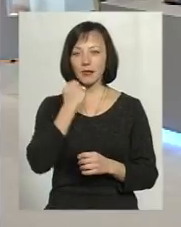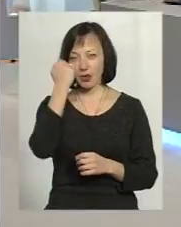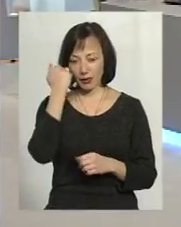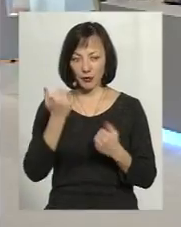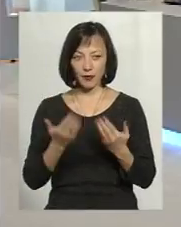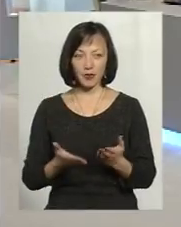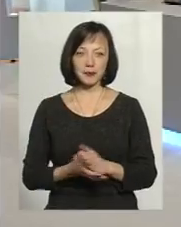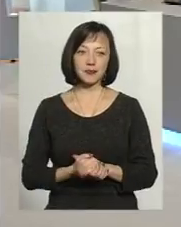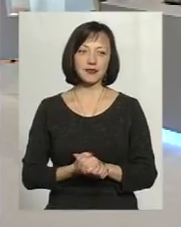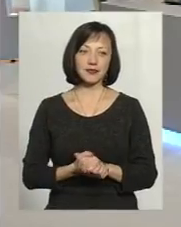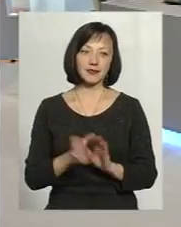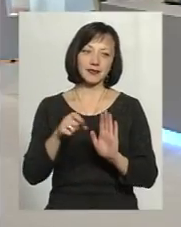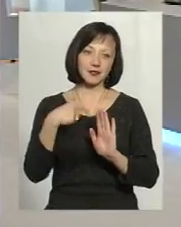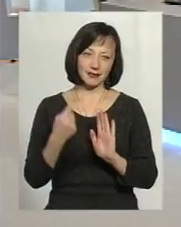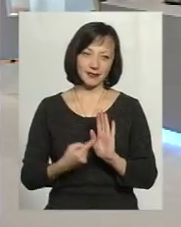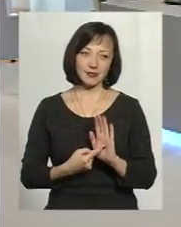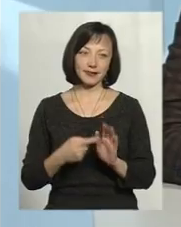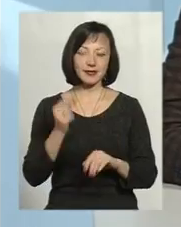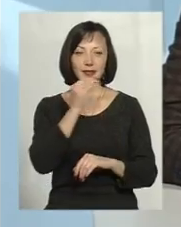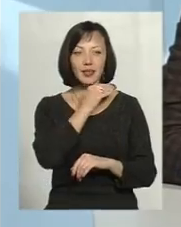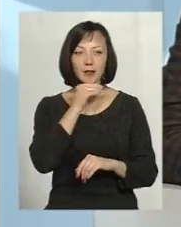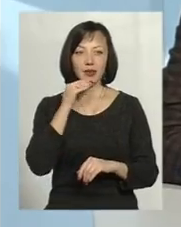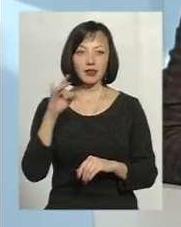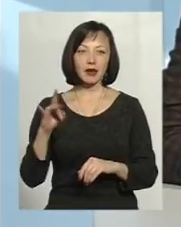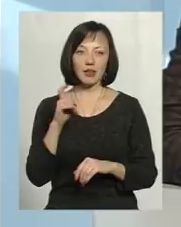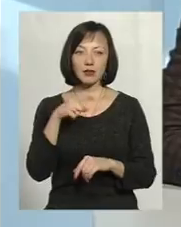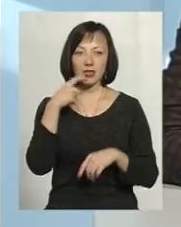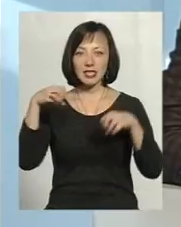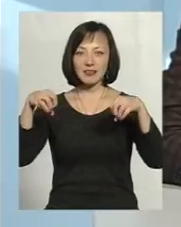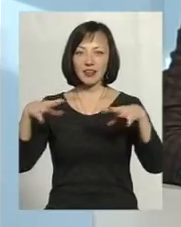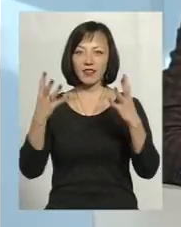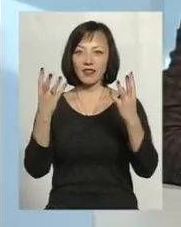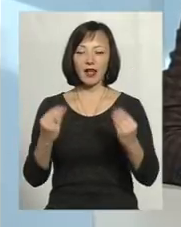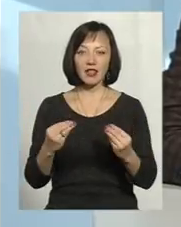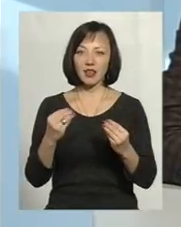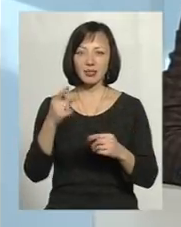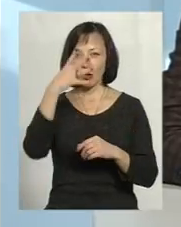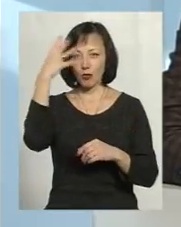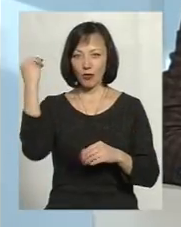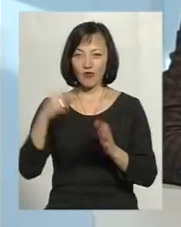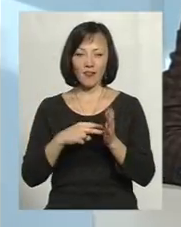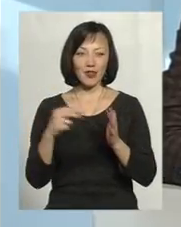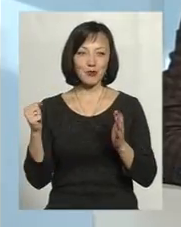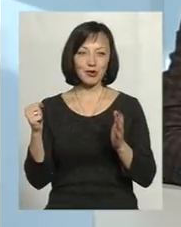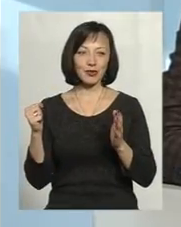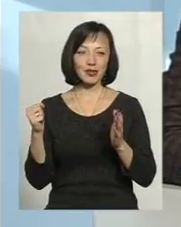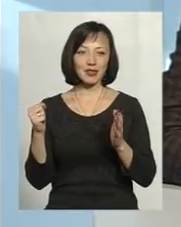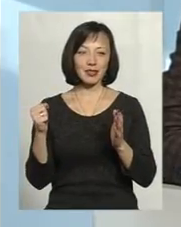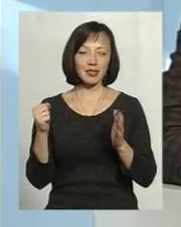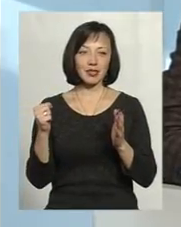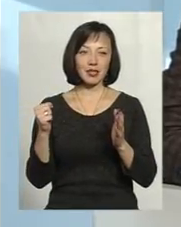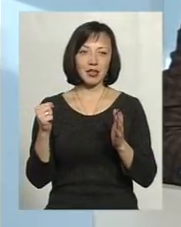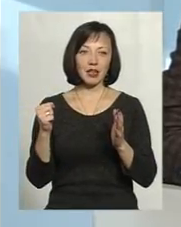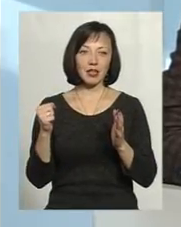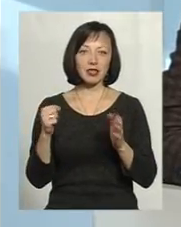Дякую вам за запитання. Я вже не один раз говорив, власне, світло в день горить не через те, що хтось там забув вимкнути